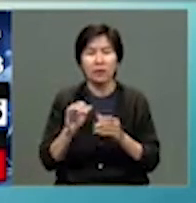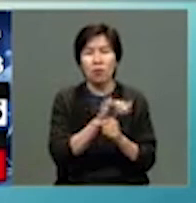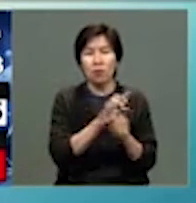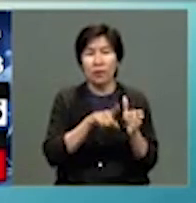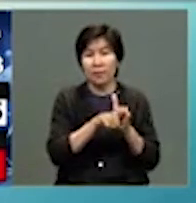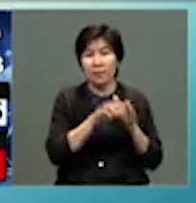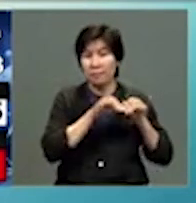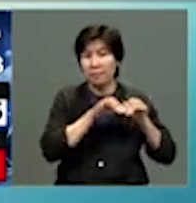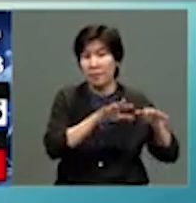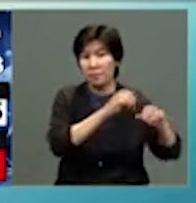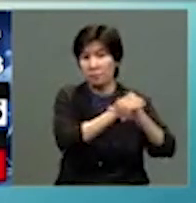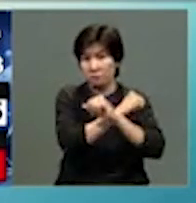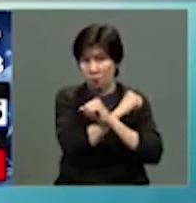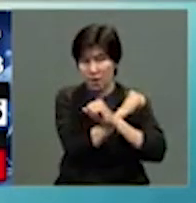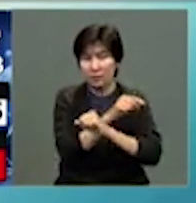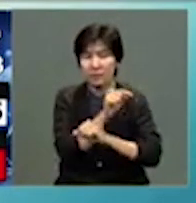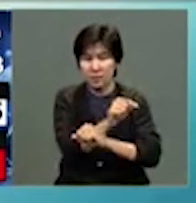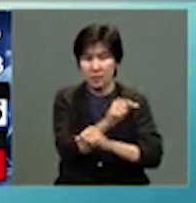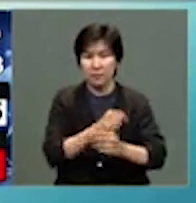ซึ่งเป็นฉบับร่างเช้าวันนี้นะครับเมื่อสักครู่ก่อนก็มาในผมเปิดดูในมือถือโอ้โหสื่อเอาออกไปแล้วนะฮะเยอะแยะและหลายๆข่าวก็บอกว่ามีการพิจารณาแล้วนู่นนี่นั่นนะฮะเดี๋ยวรายละเอียดจริงๆฟังตอนนี้นะครับเป็นจากการประชุมของคณะกรรมการเฉพาะกิจพิจารณากำหนดมาตรการผ่อนคลายการบังคับใช้บางมาตรการในการป้องกันและยับยั้งการแพร่ระบาดของโรคติดเชื้อไวรัสโคโรนา2019